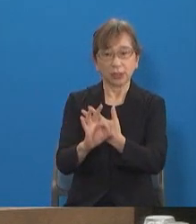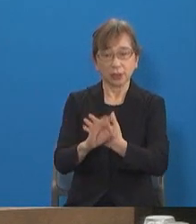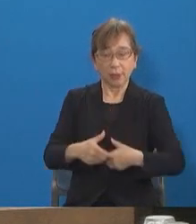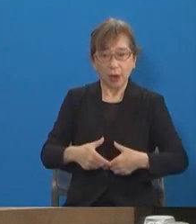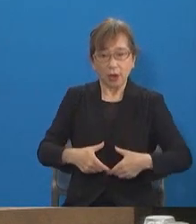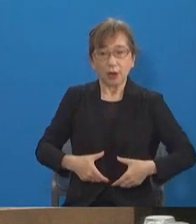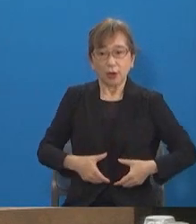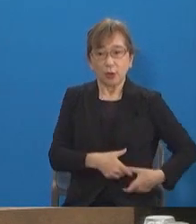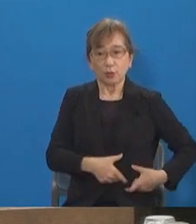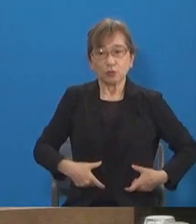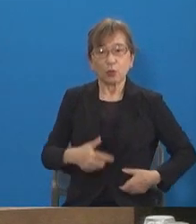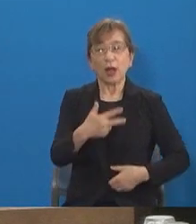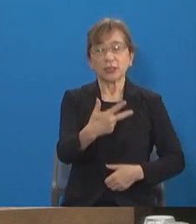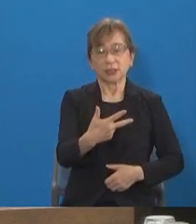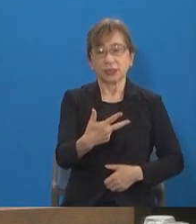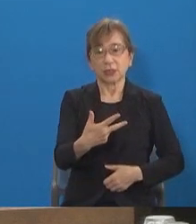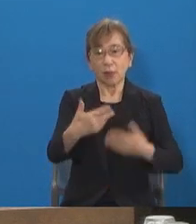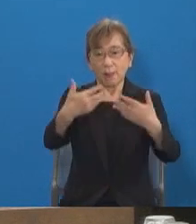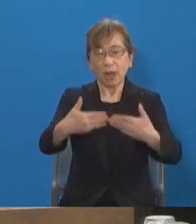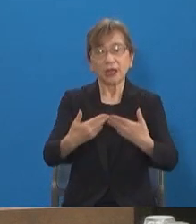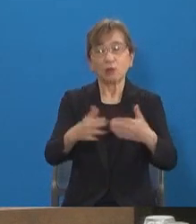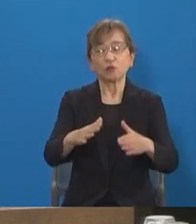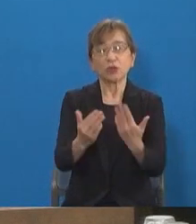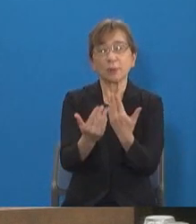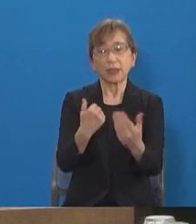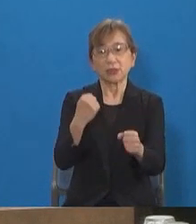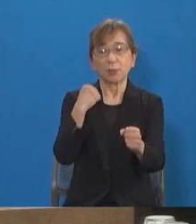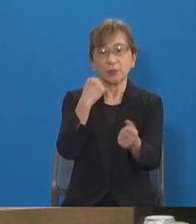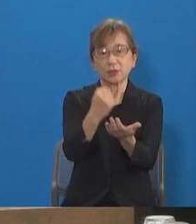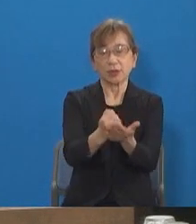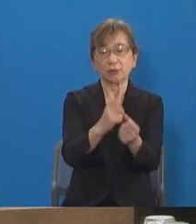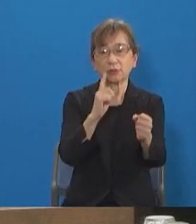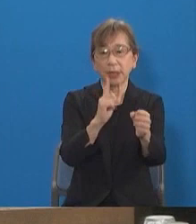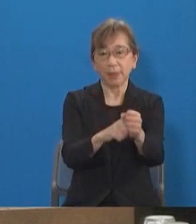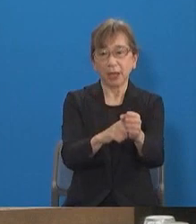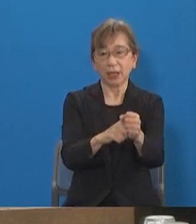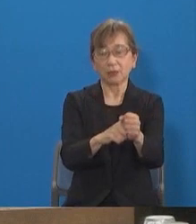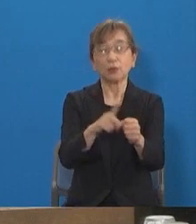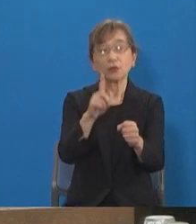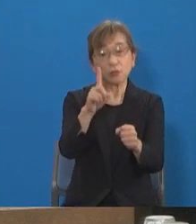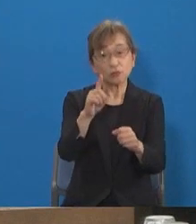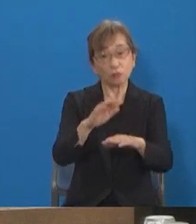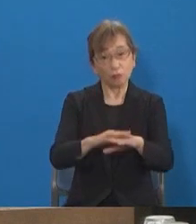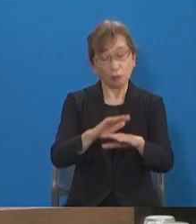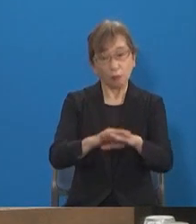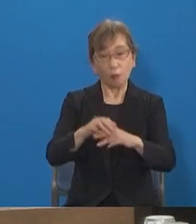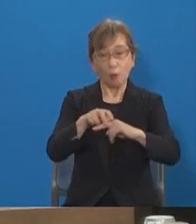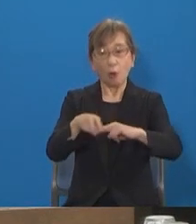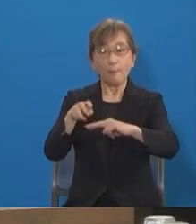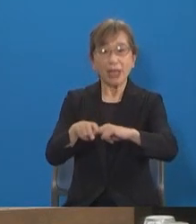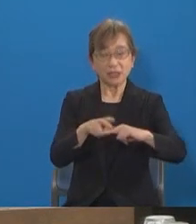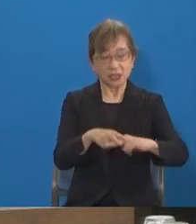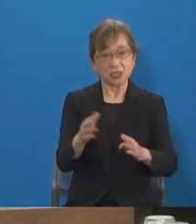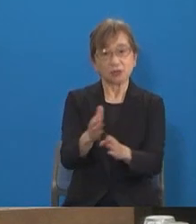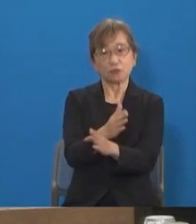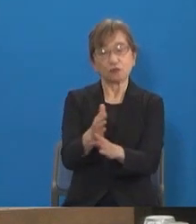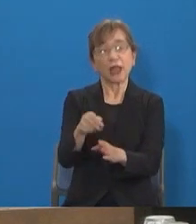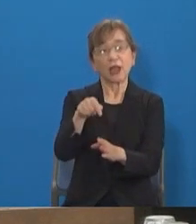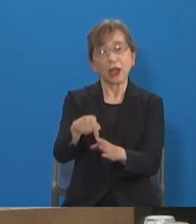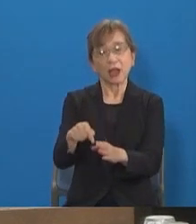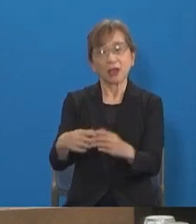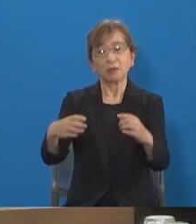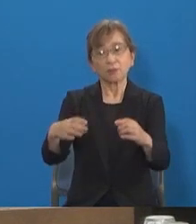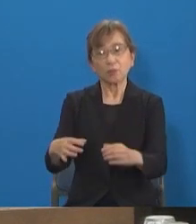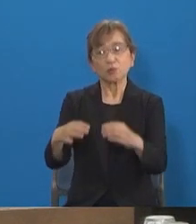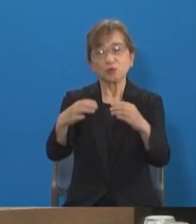市では、バリアフリーの街を実現するための施策の一つとして、ベンチ等休憩施設の設置